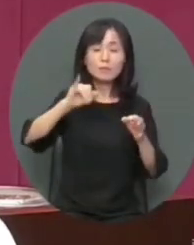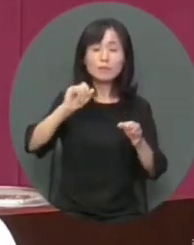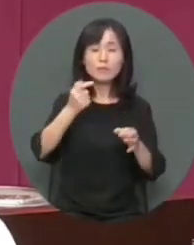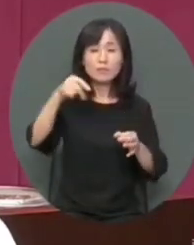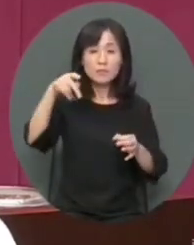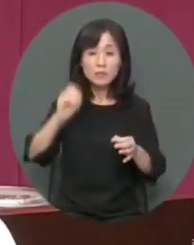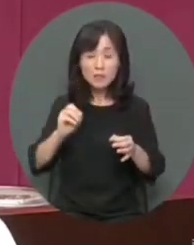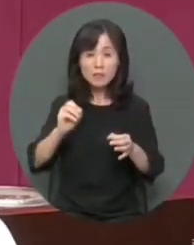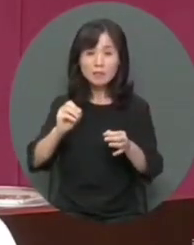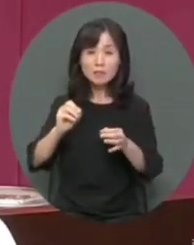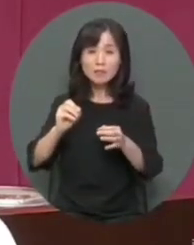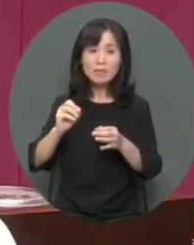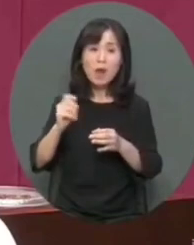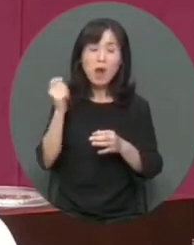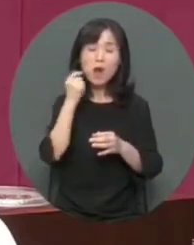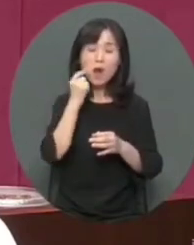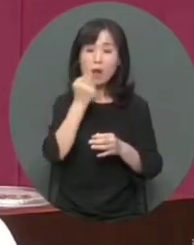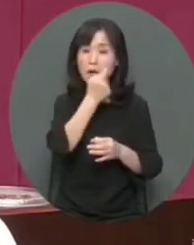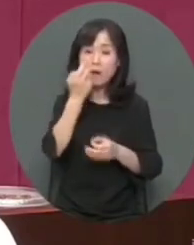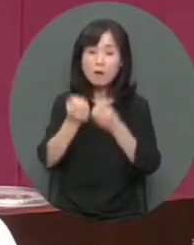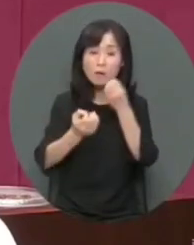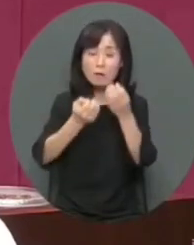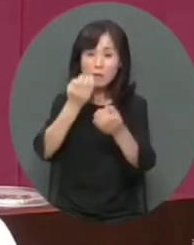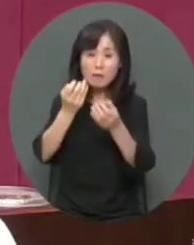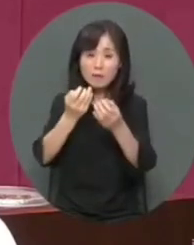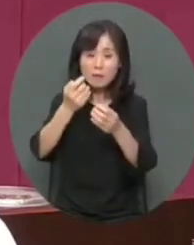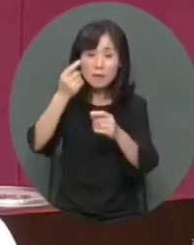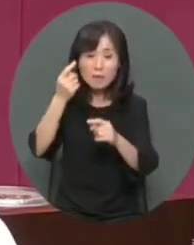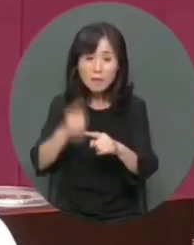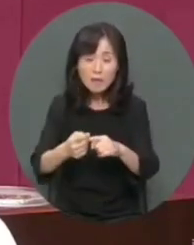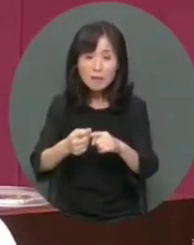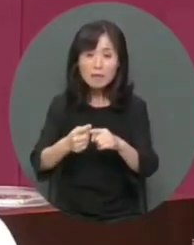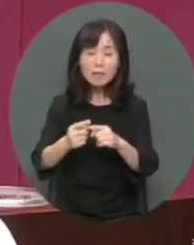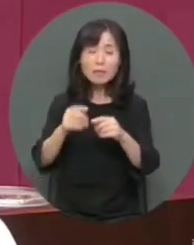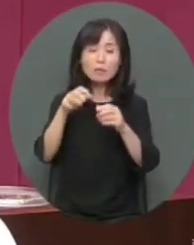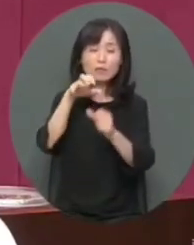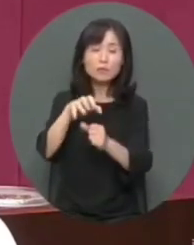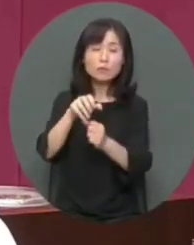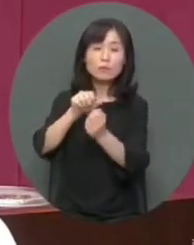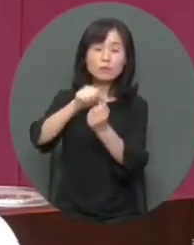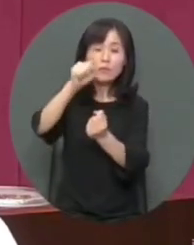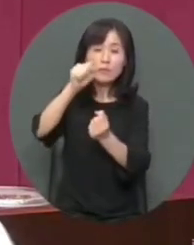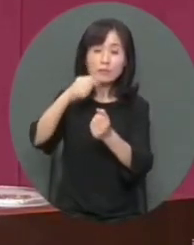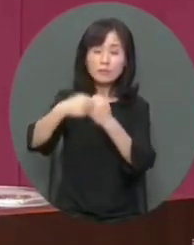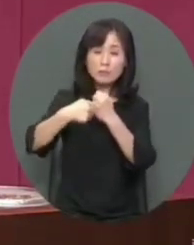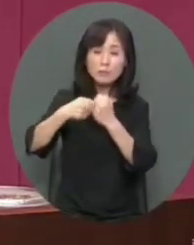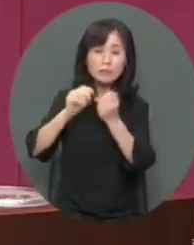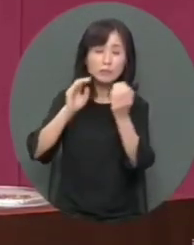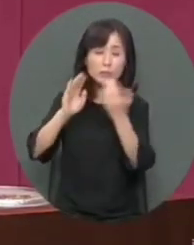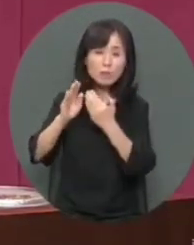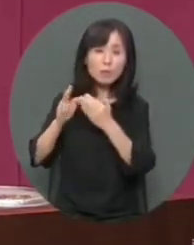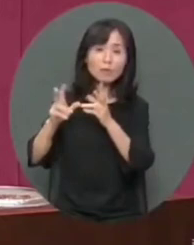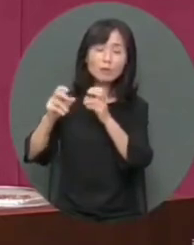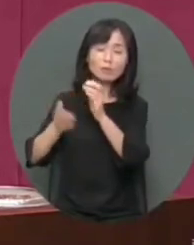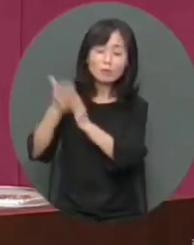의원 위증교사에 대해서 부인하다가 법원의 구속영장 신문 이후부터 범죄 사실을 털어놨습니다.